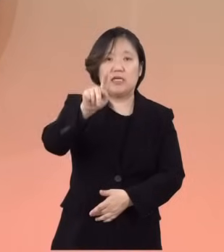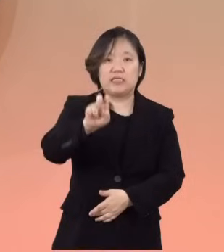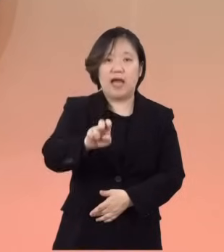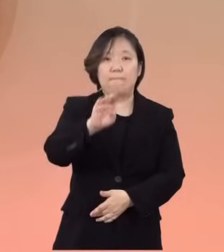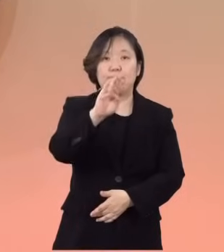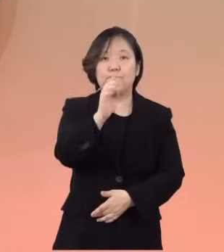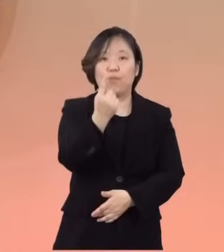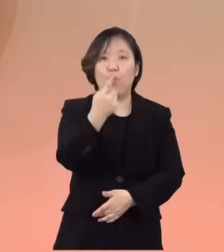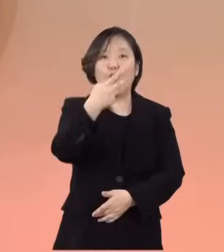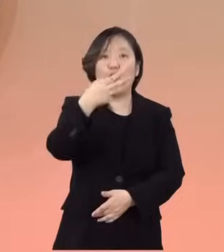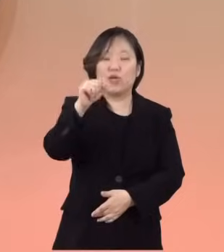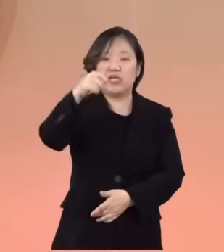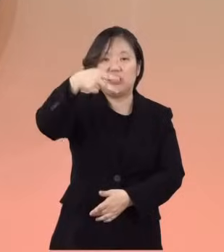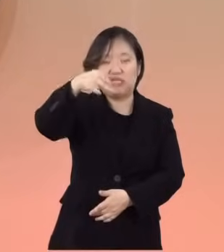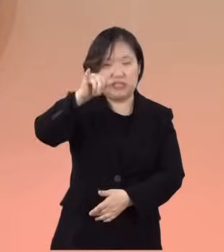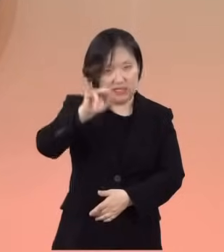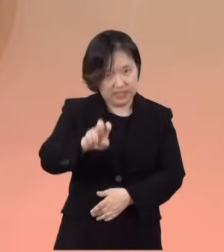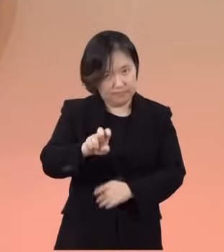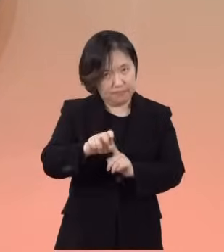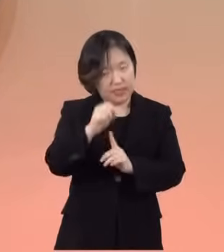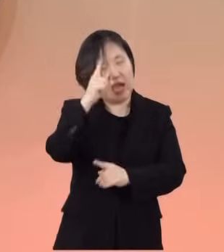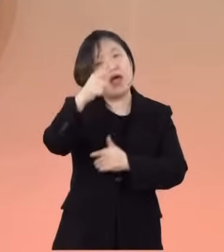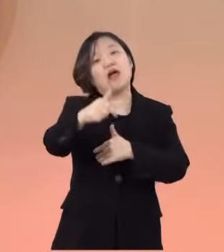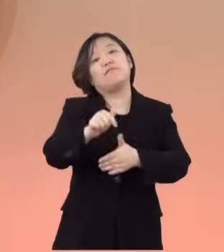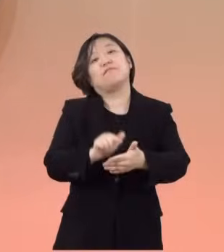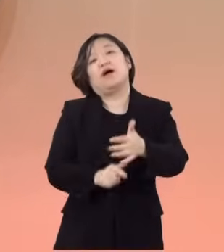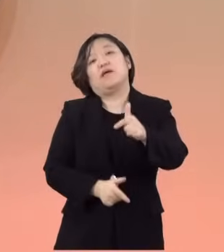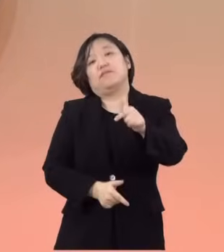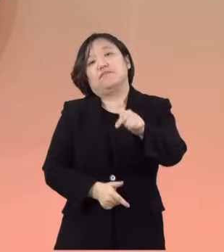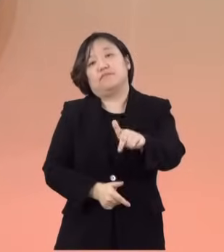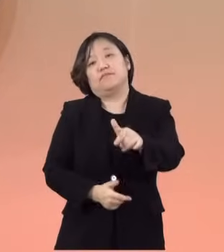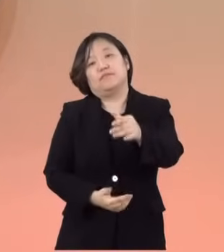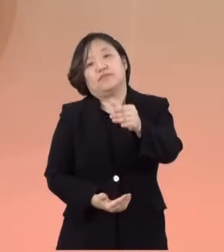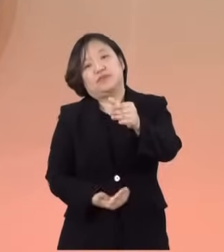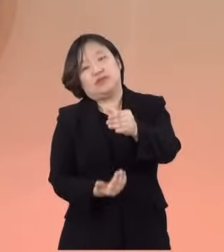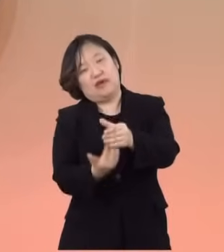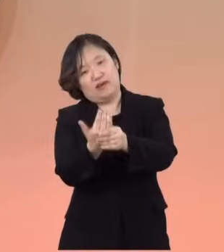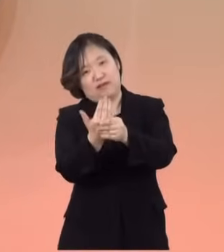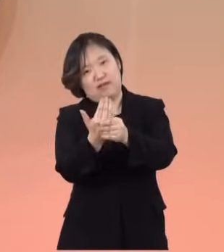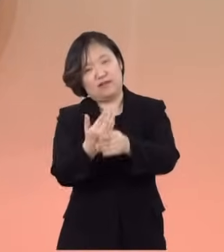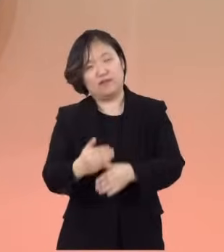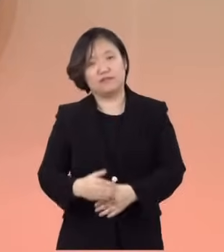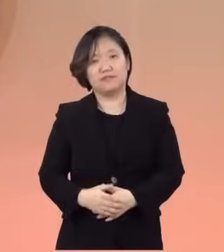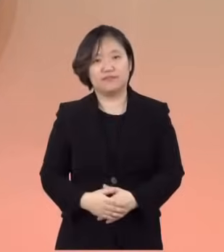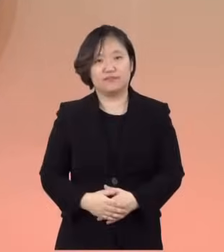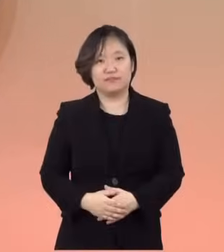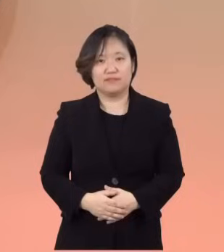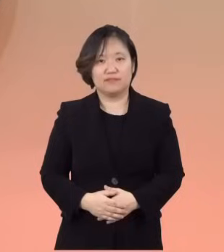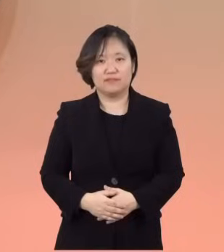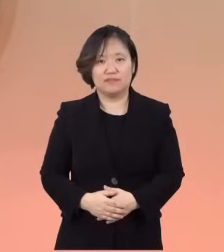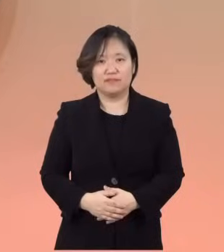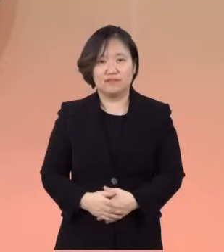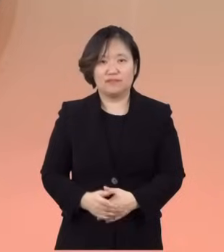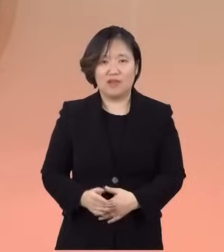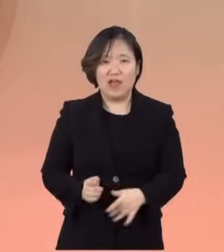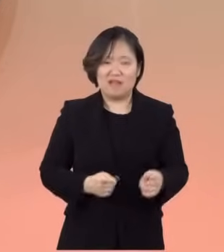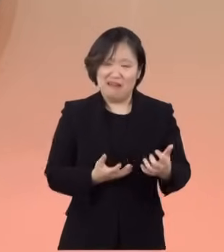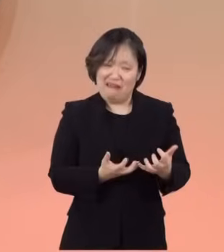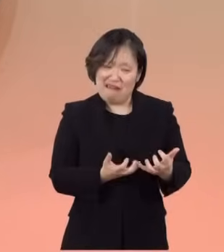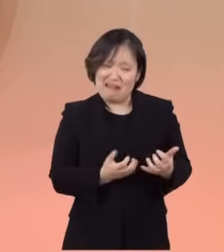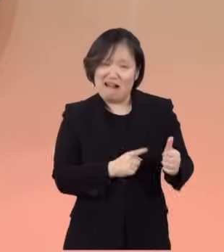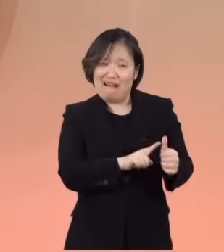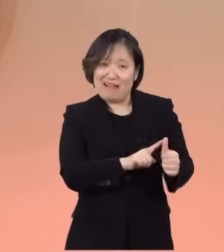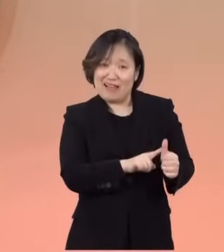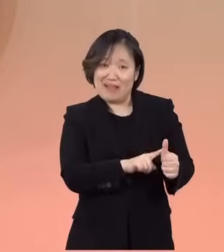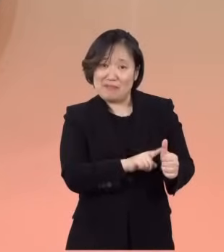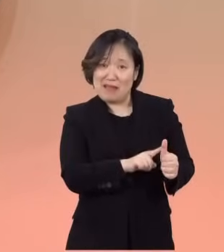보리의 마음 보리심의 마음을 일으키게 됩니다 이렇게 인색하기